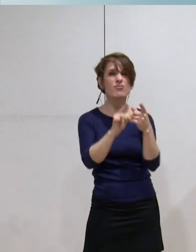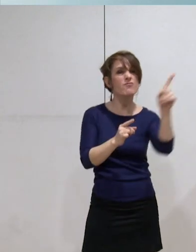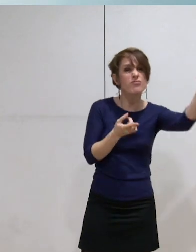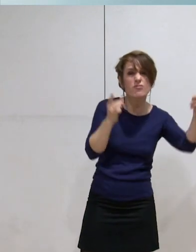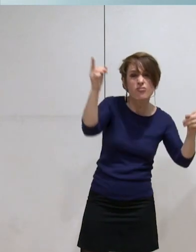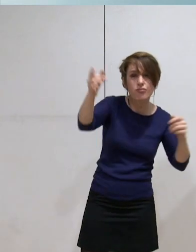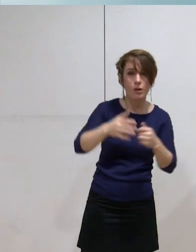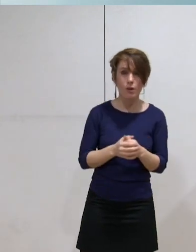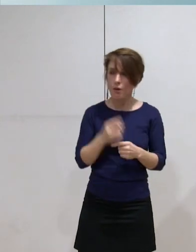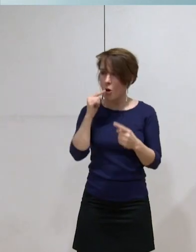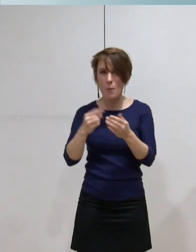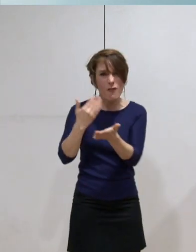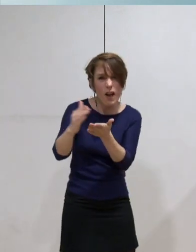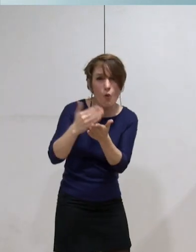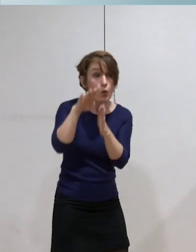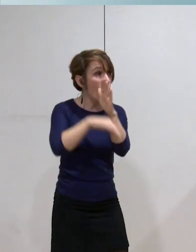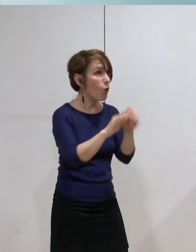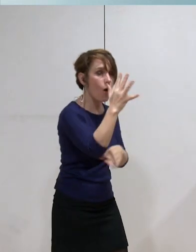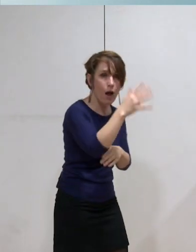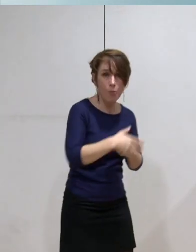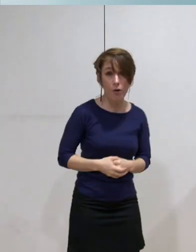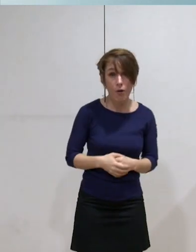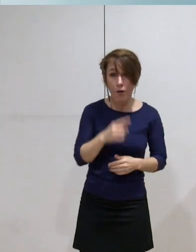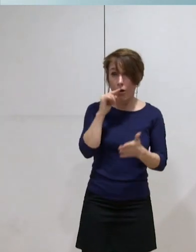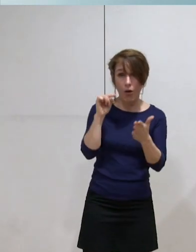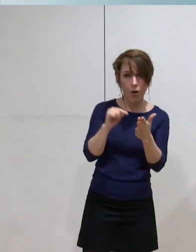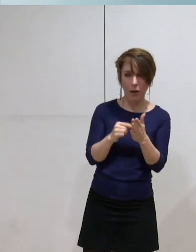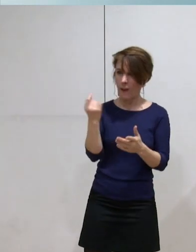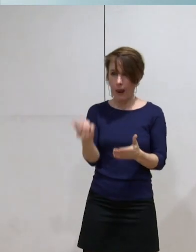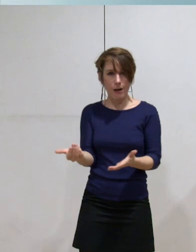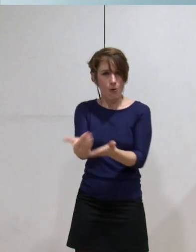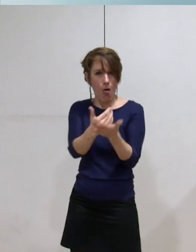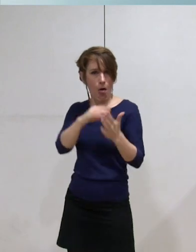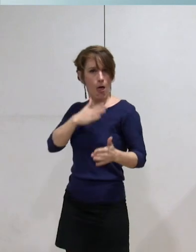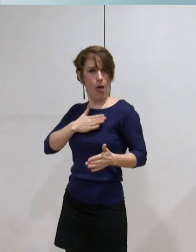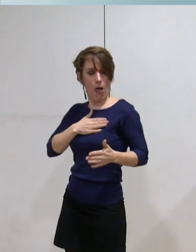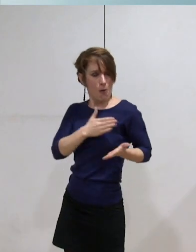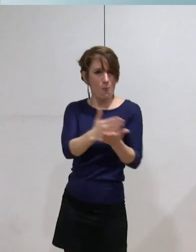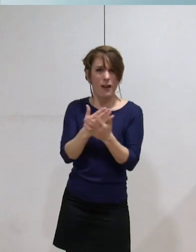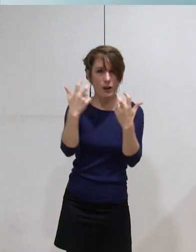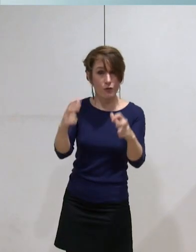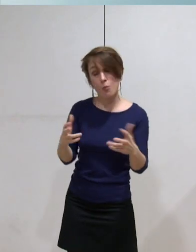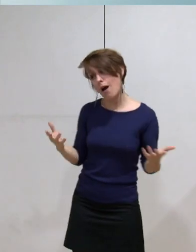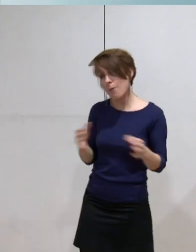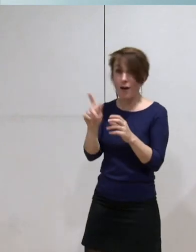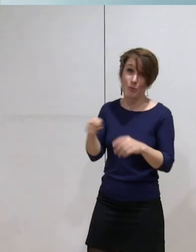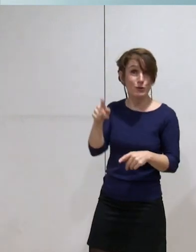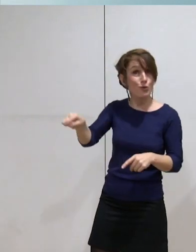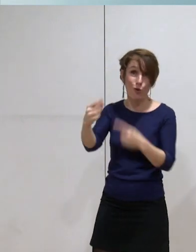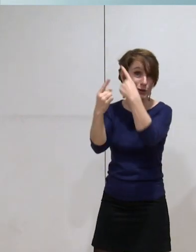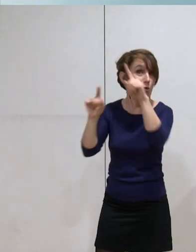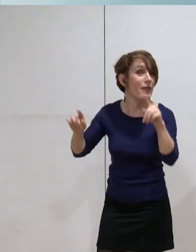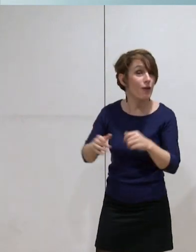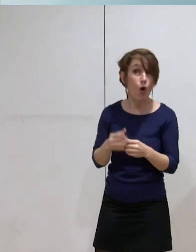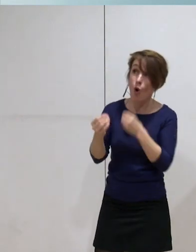préfèrent cumuler aussi plutôt que de partager le pouvoir ce changement il heurte aussi ceux qui préfèrent les Jeux